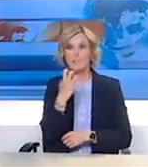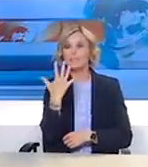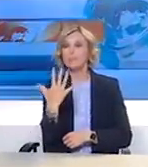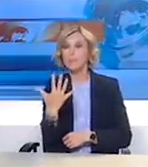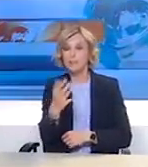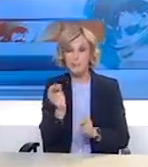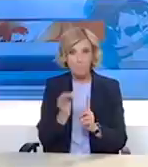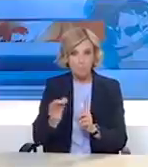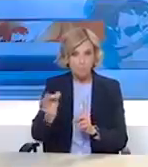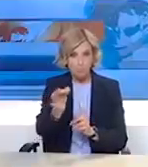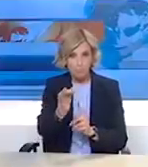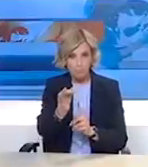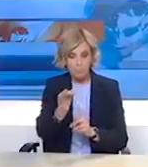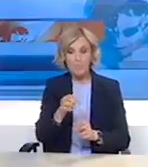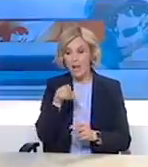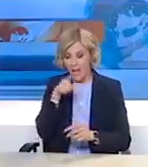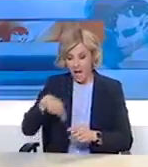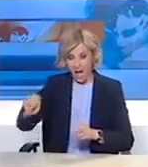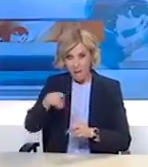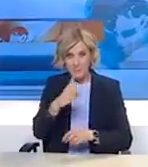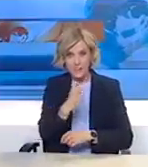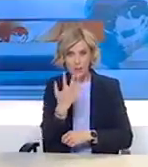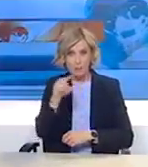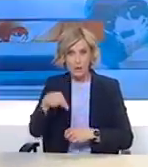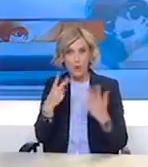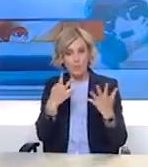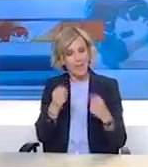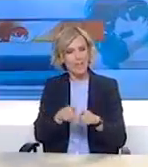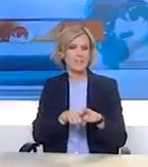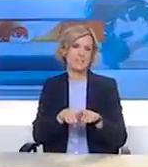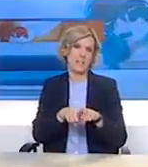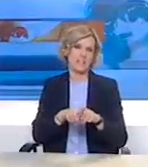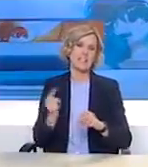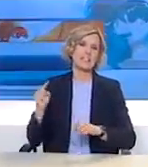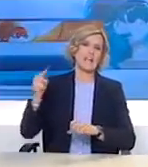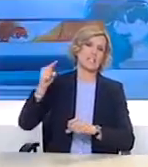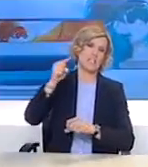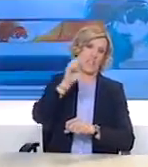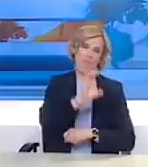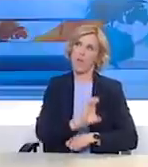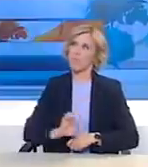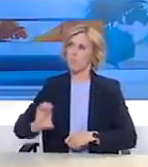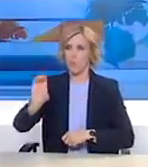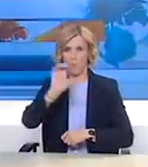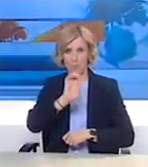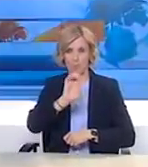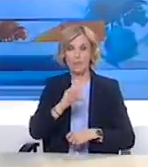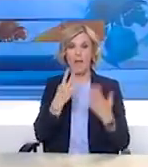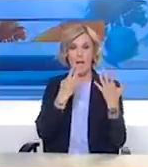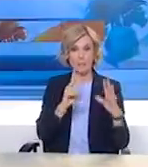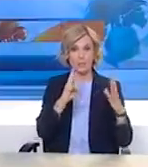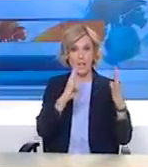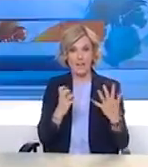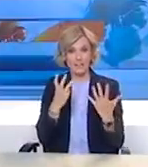535 κρούσματα, ήδη το 25,7% θεωρούνται σχετιζόμενα με ταξίδι στο εξωτερικό και